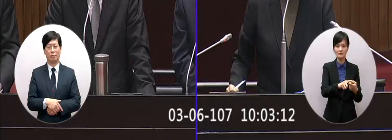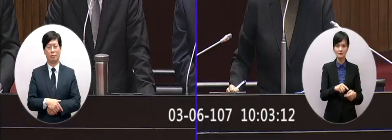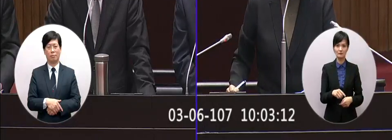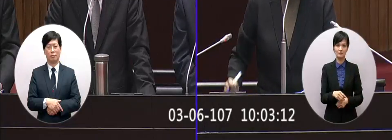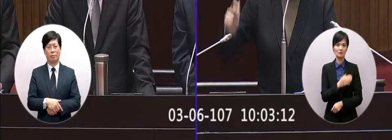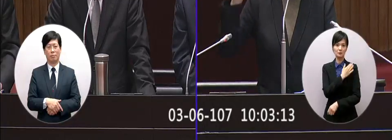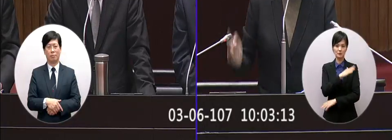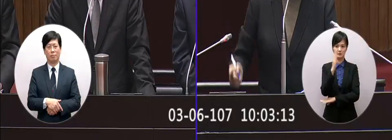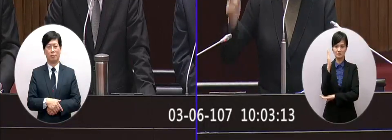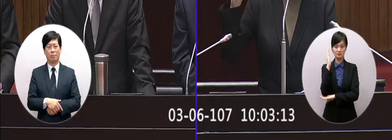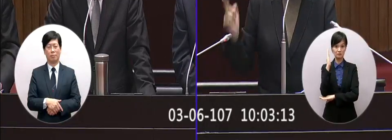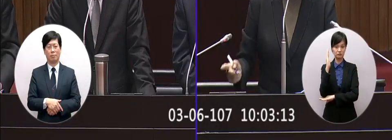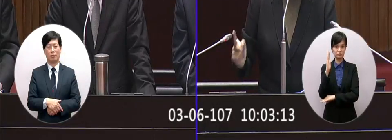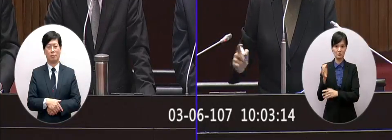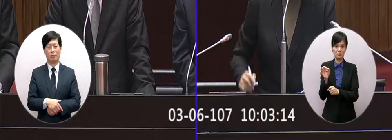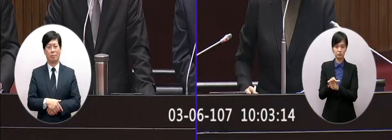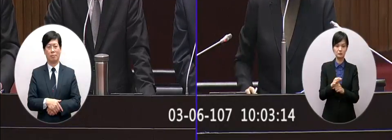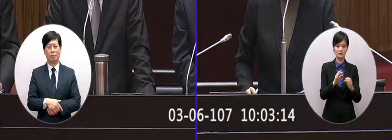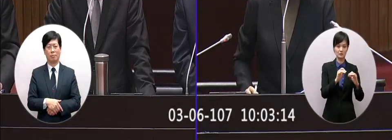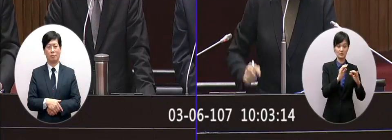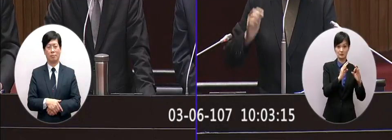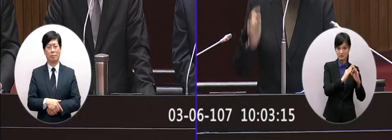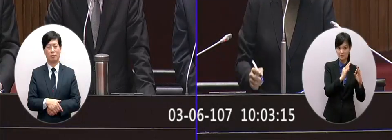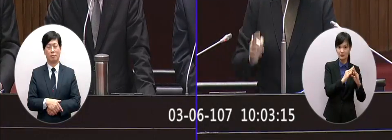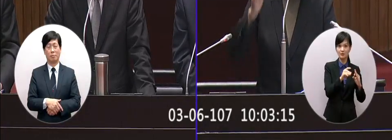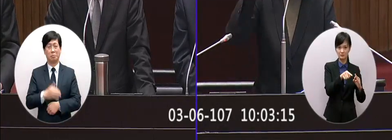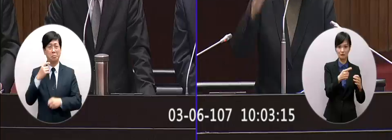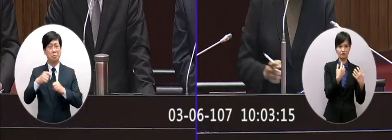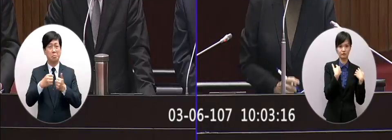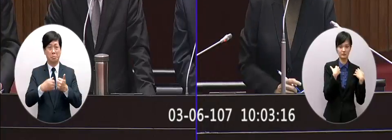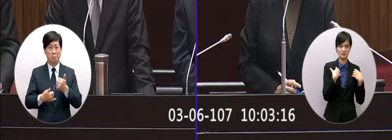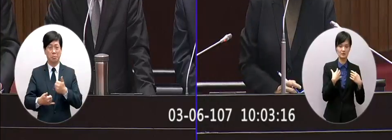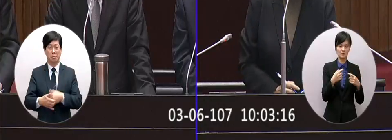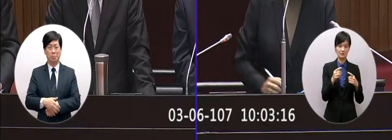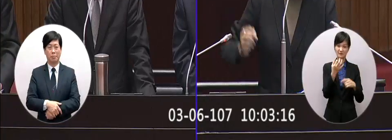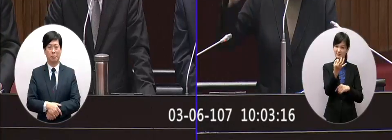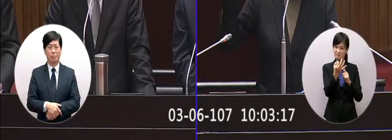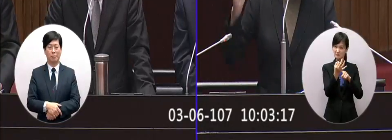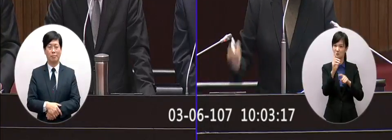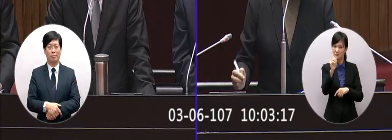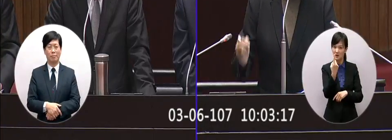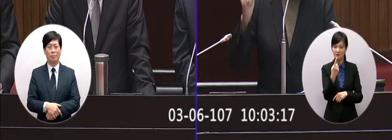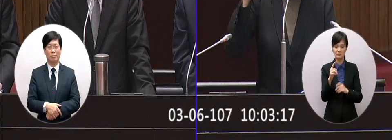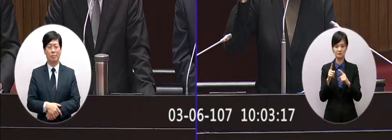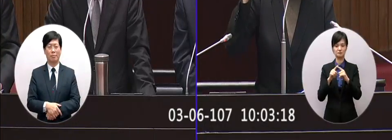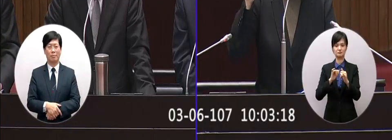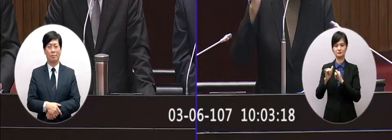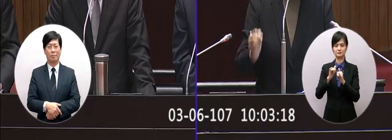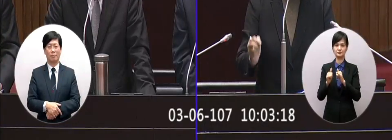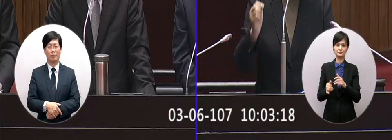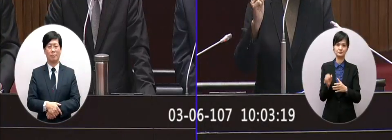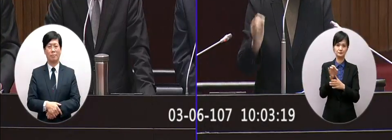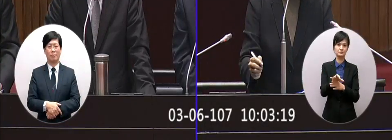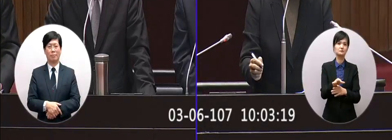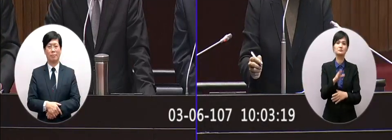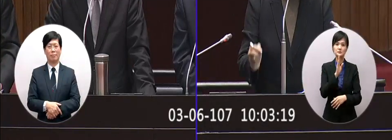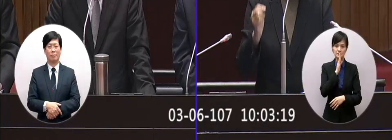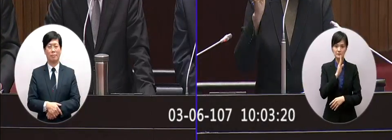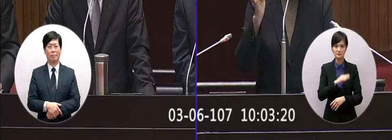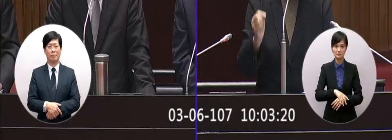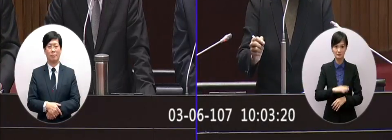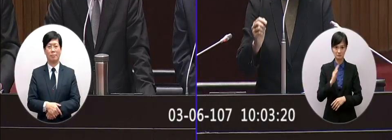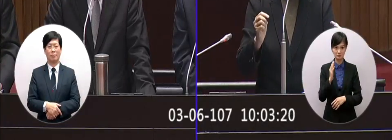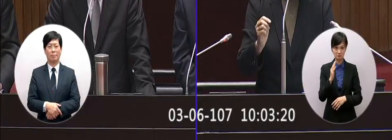自行吸收，都是人民的钱。但是结论就是，政府的政策错